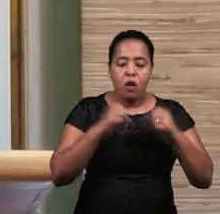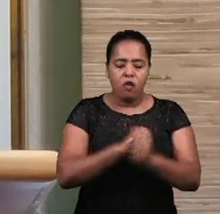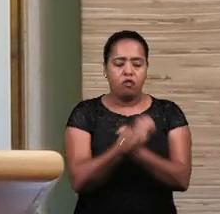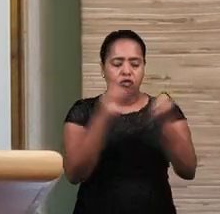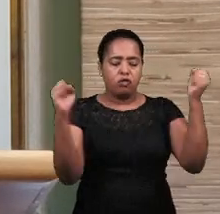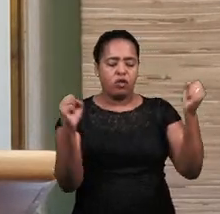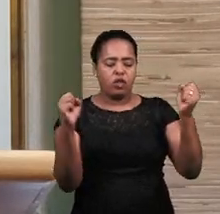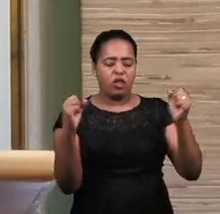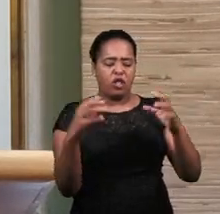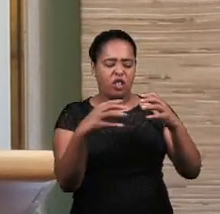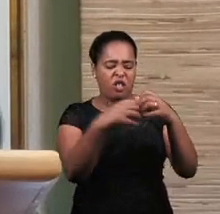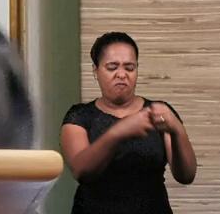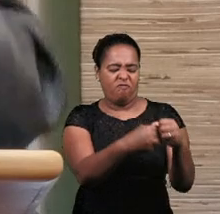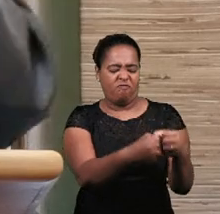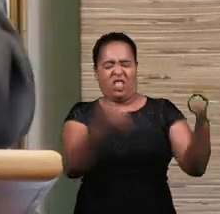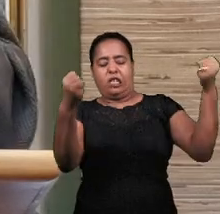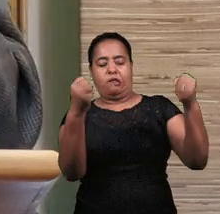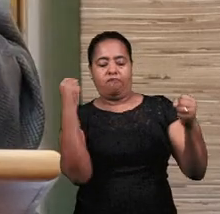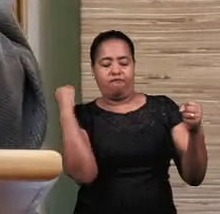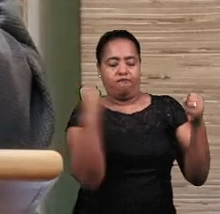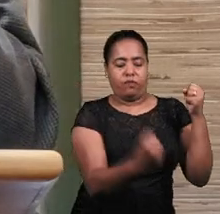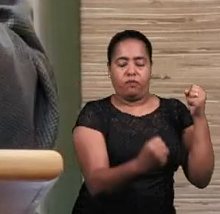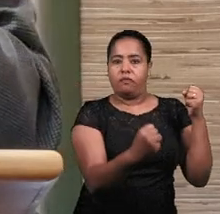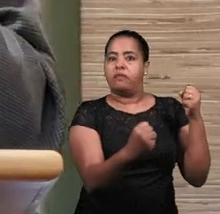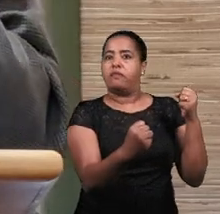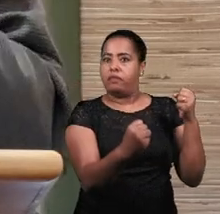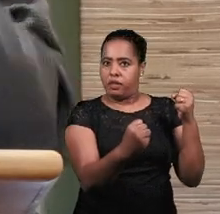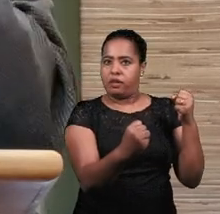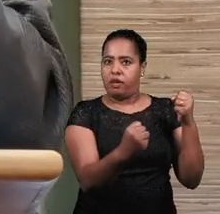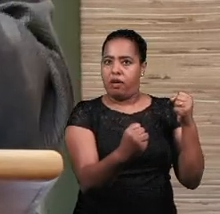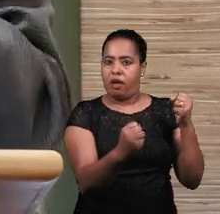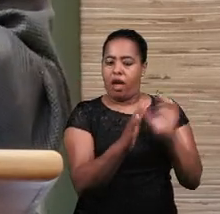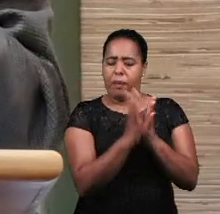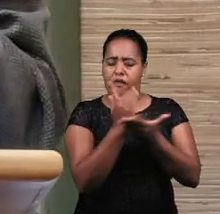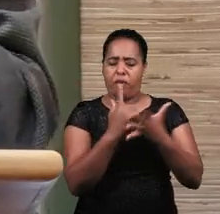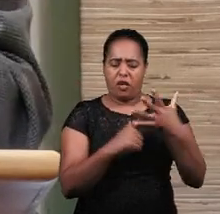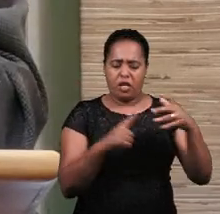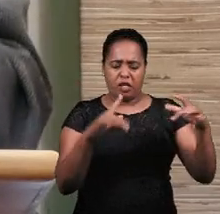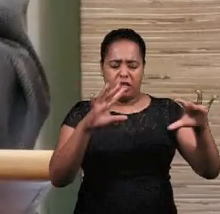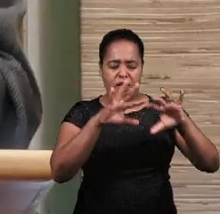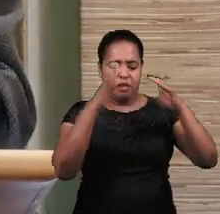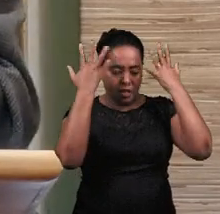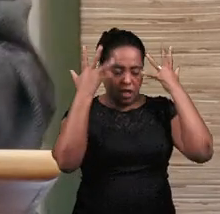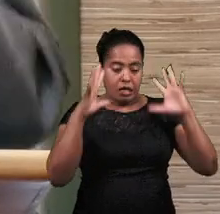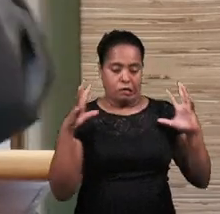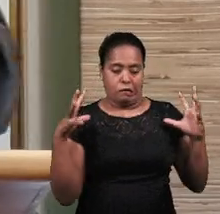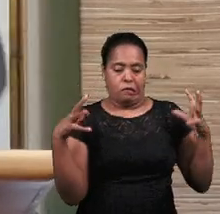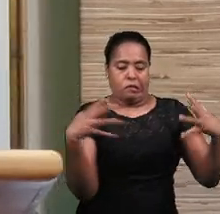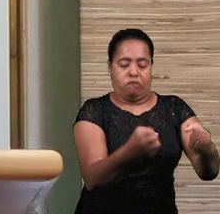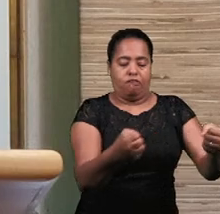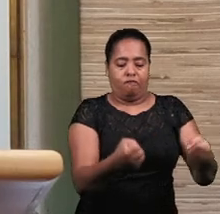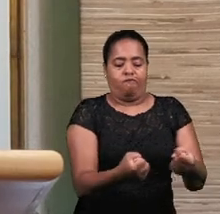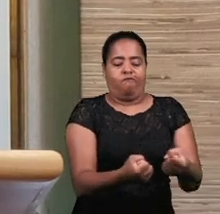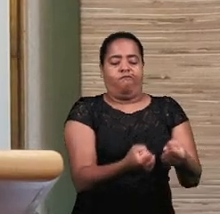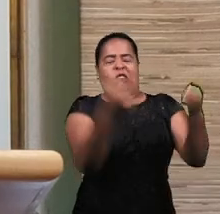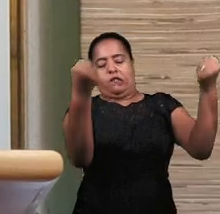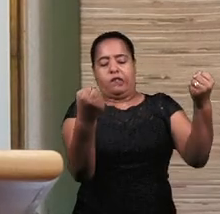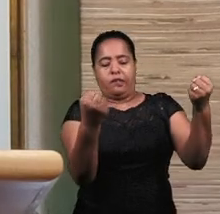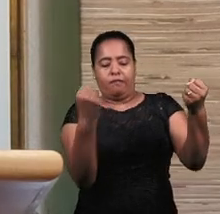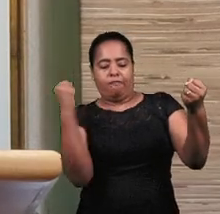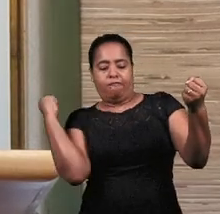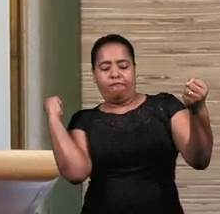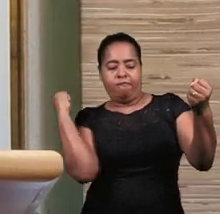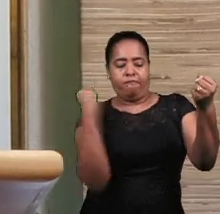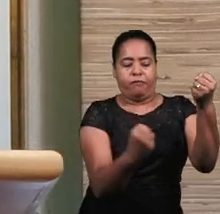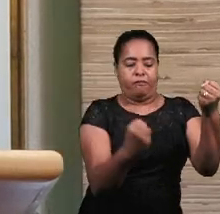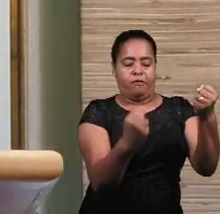tué le lion. La parole du Seigneur dit qu'il a pris si fortement le lion qu'il a déchiré le lion du